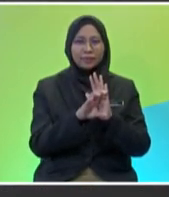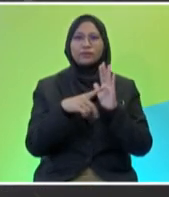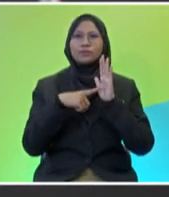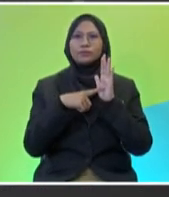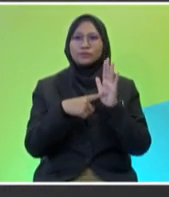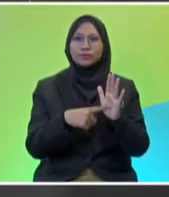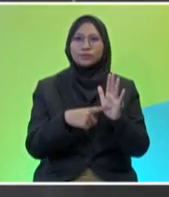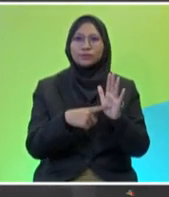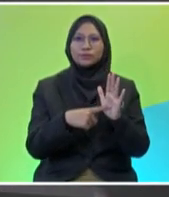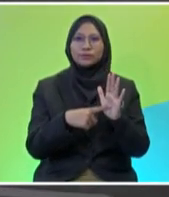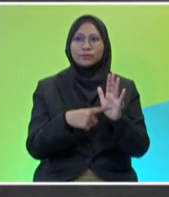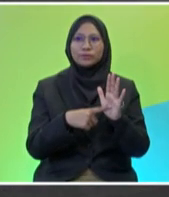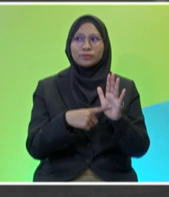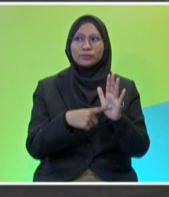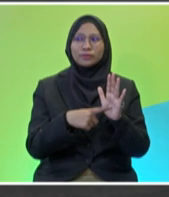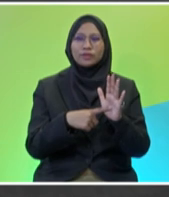dia menggunakan